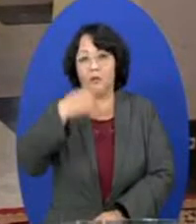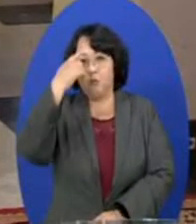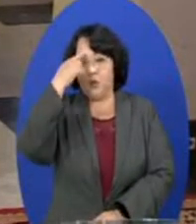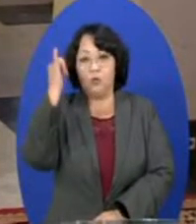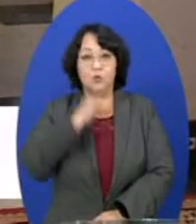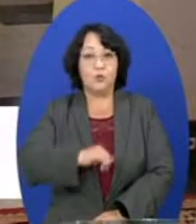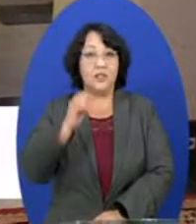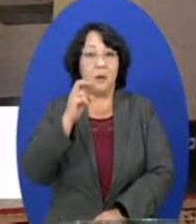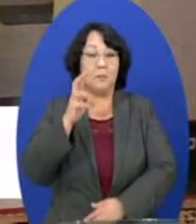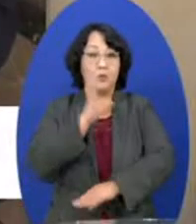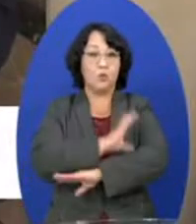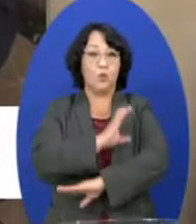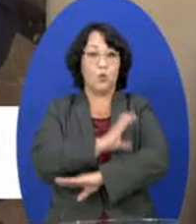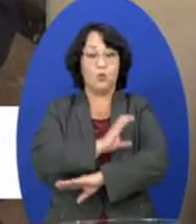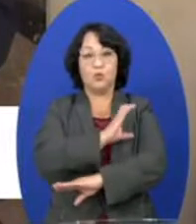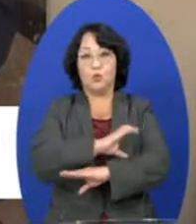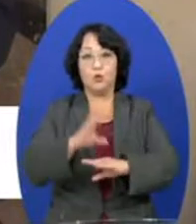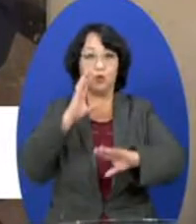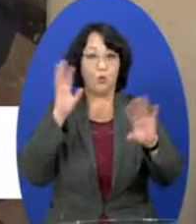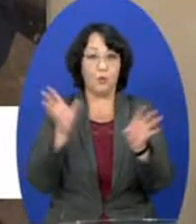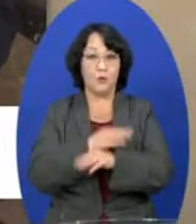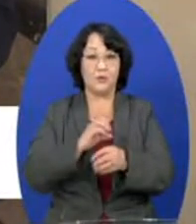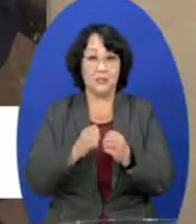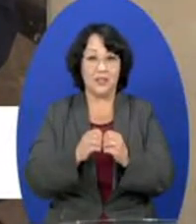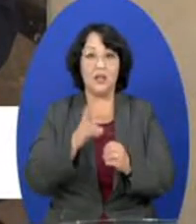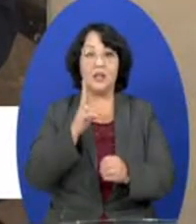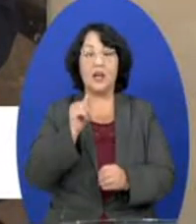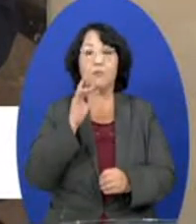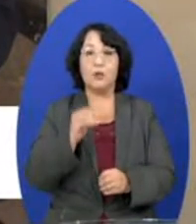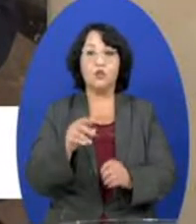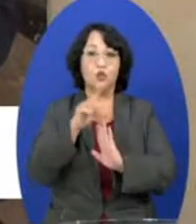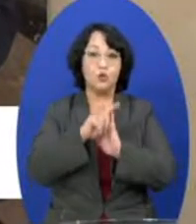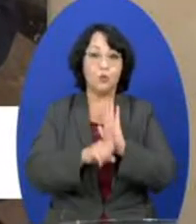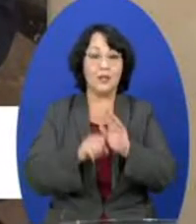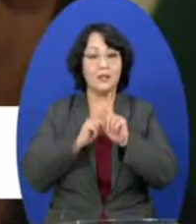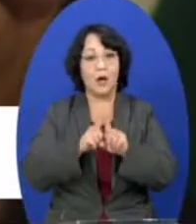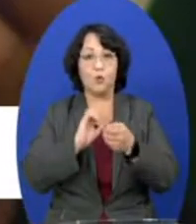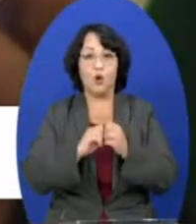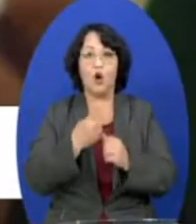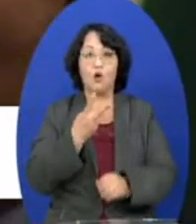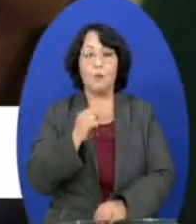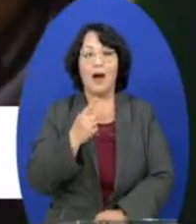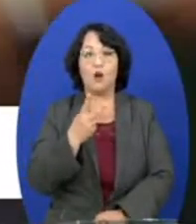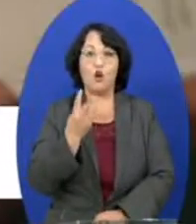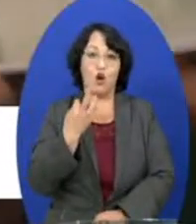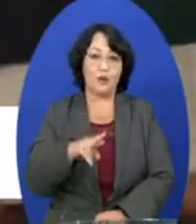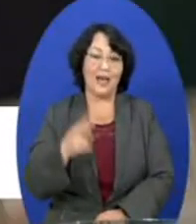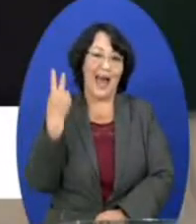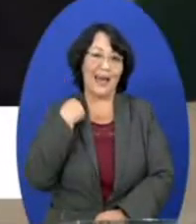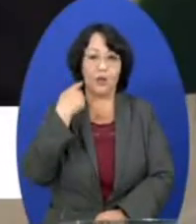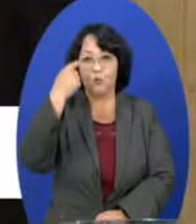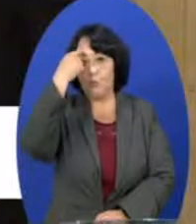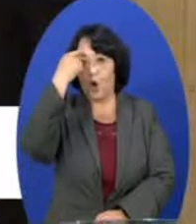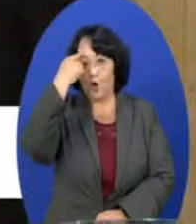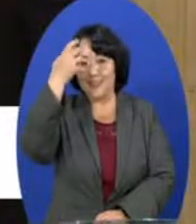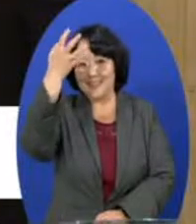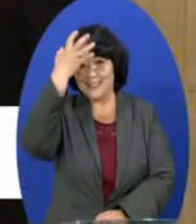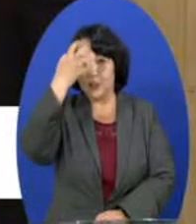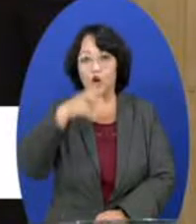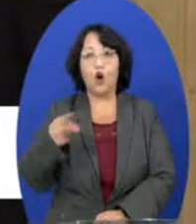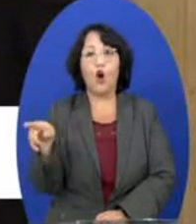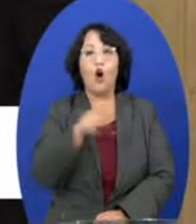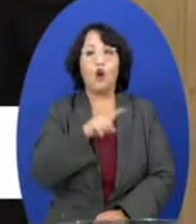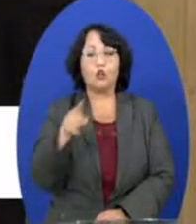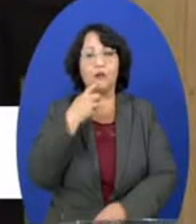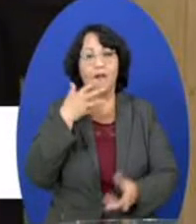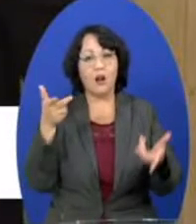Манай улсын ерөнхий боловсролын сургалтын тогтолцоонд Кембрижийн хөтөлбөрийг хэрэгжүүлэхээр 2012 онд Англи Монголын засгийн газар